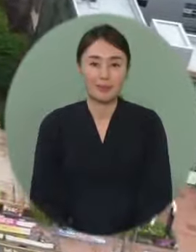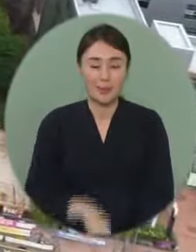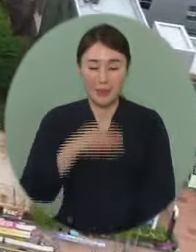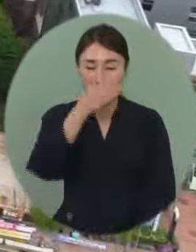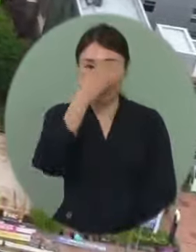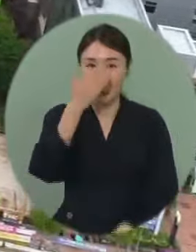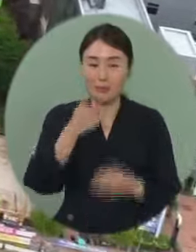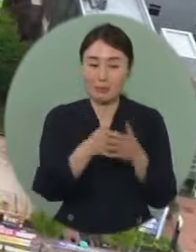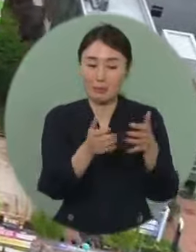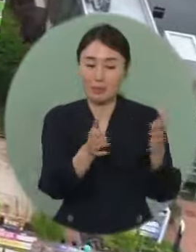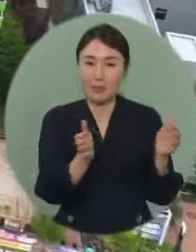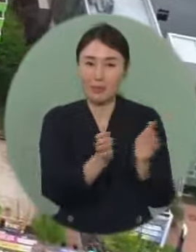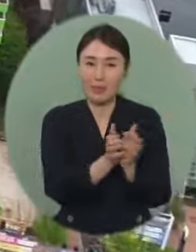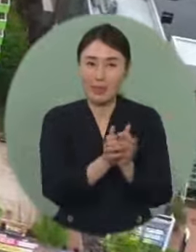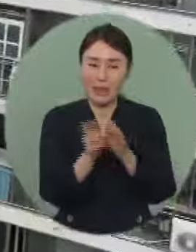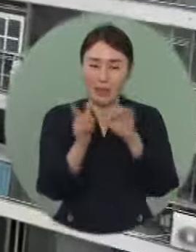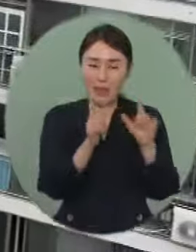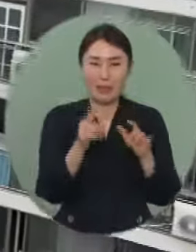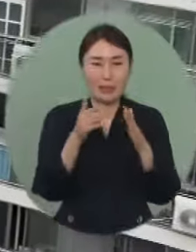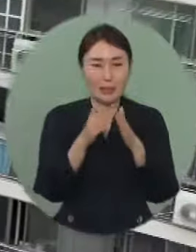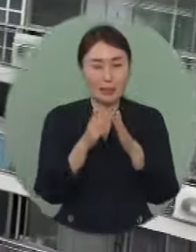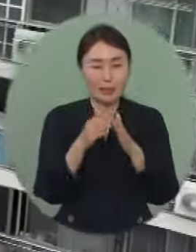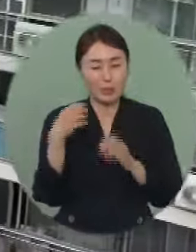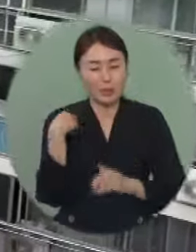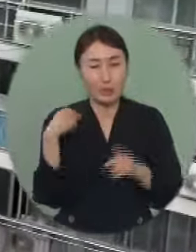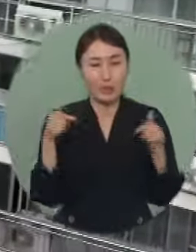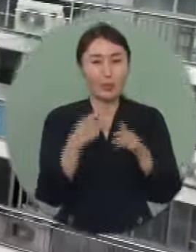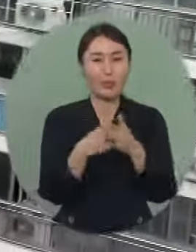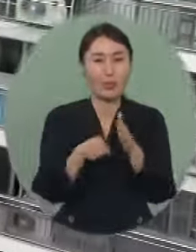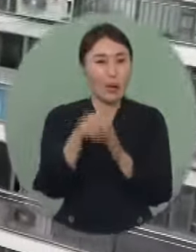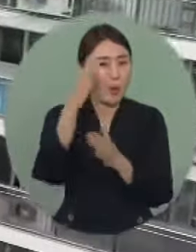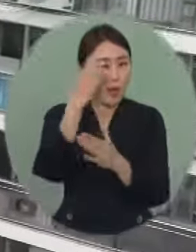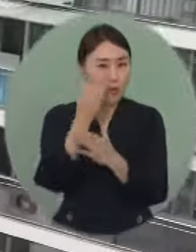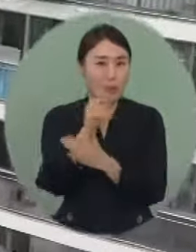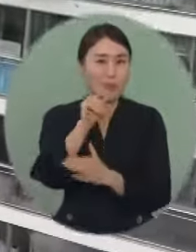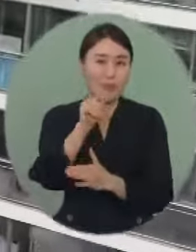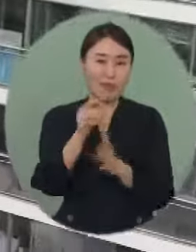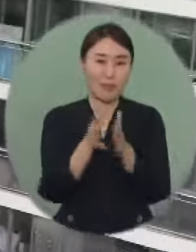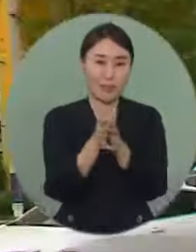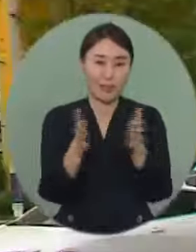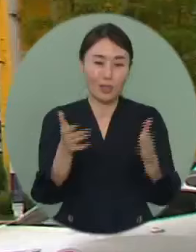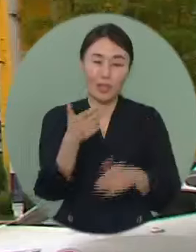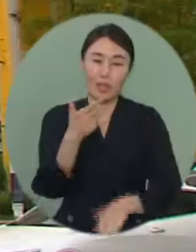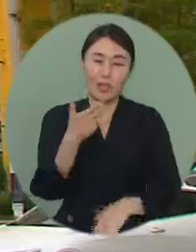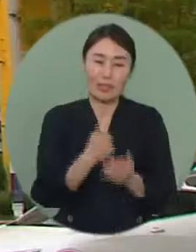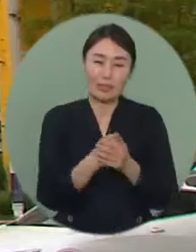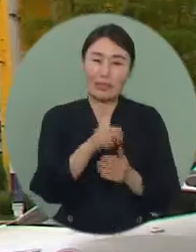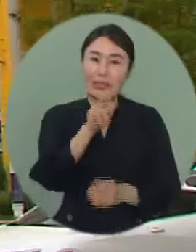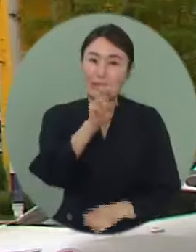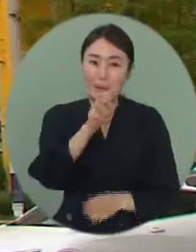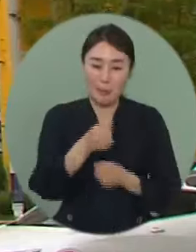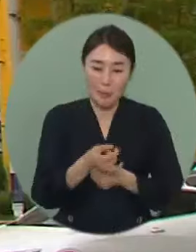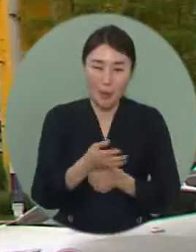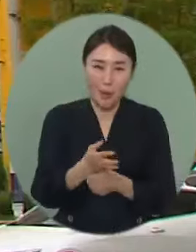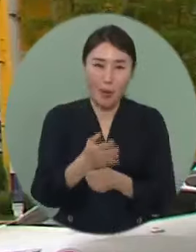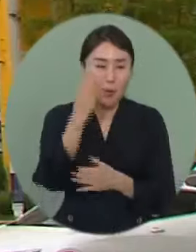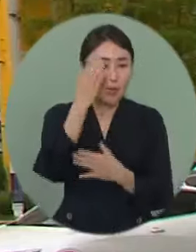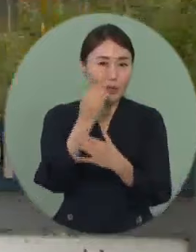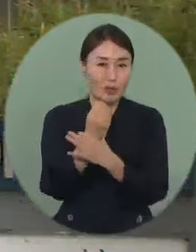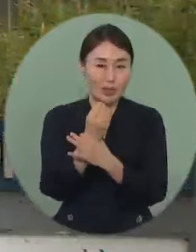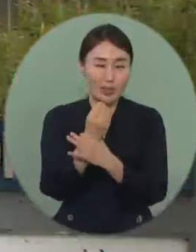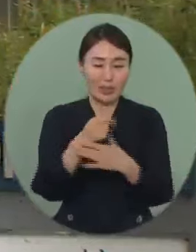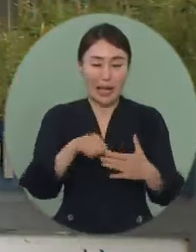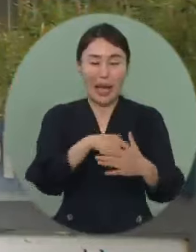청년층에 주거 부담을 줄이기 위한 화순의 만원 아파트 66m 규모로 화순읍에